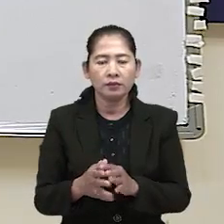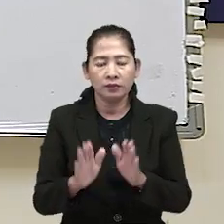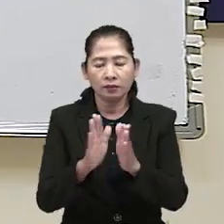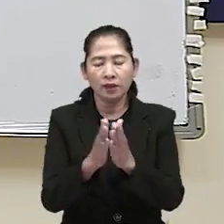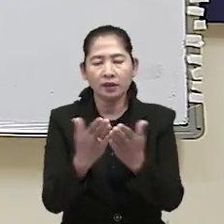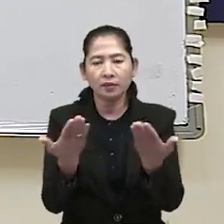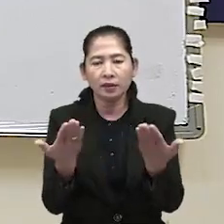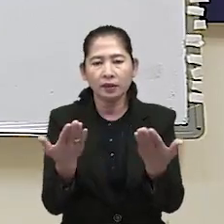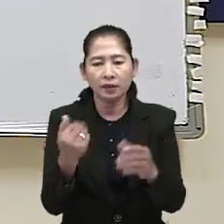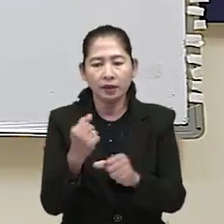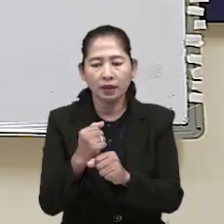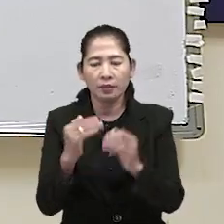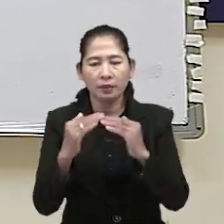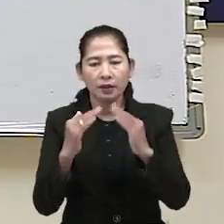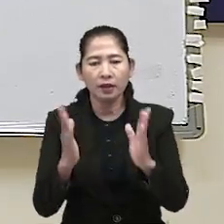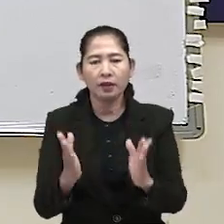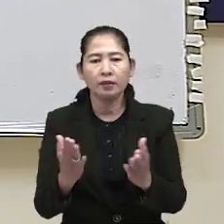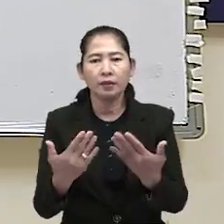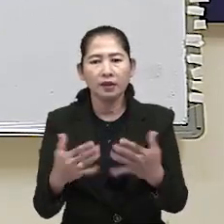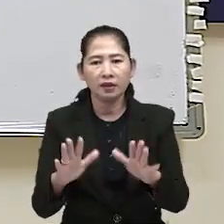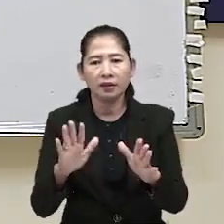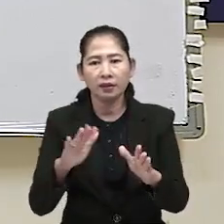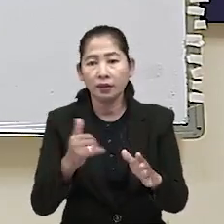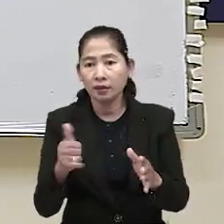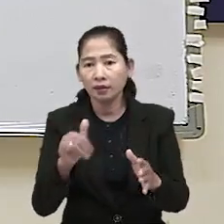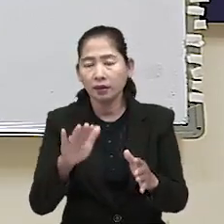sắp hãy nữa con. Cái ca tiết bọt con bạc nữ.